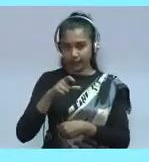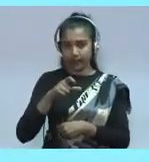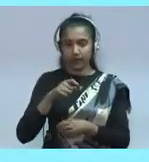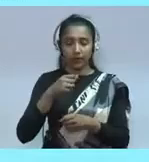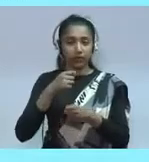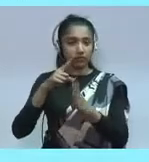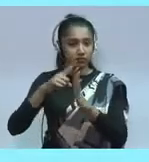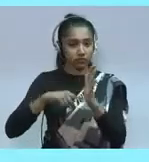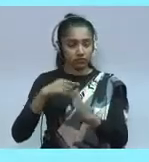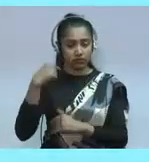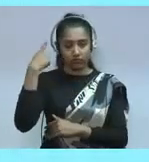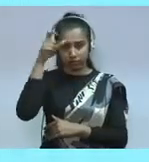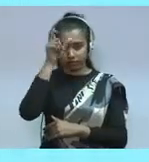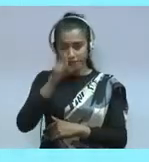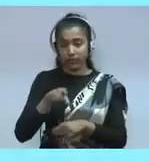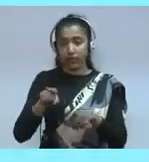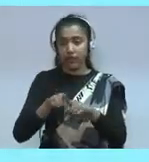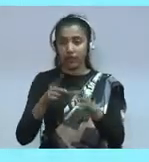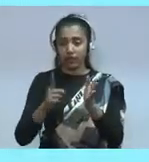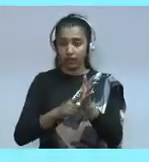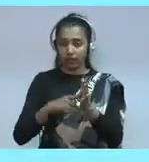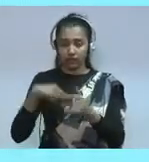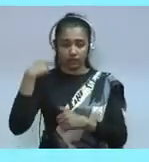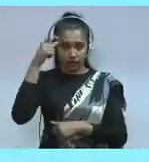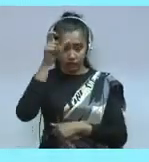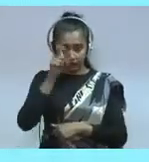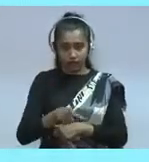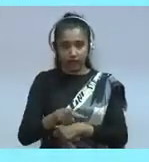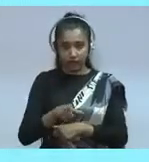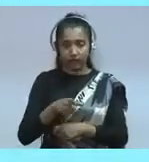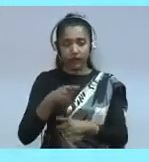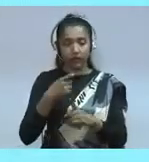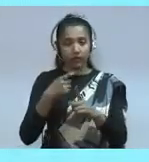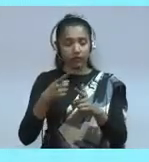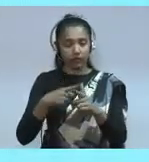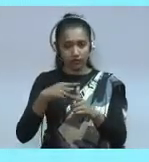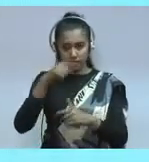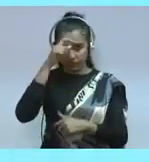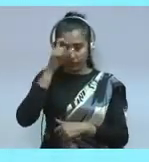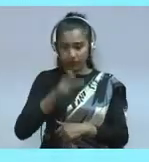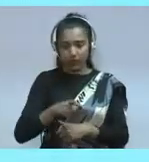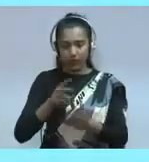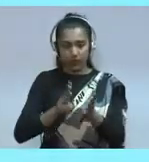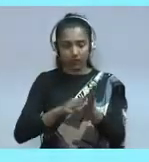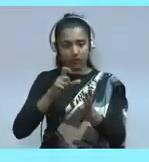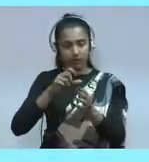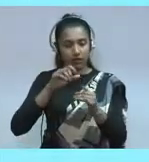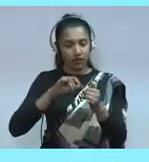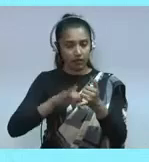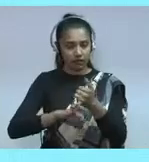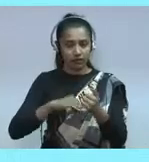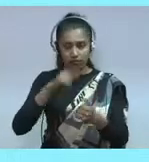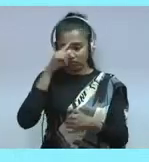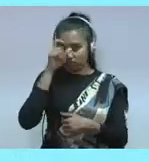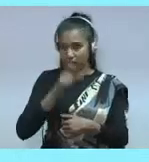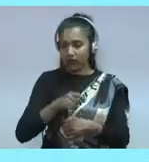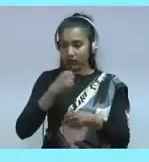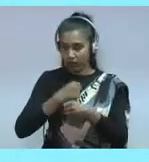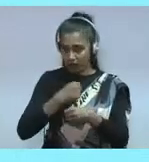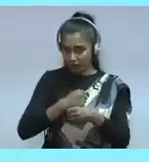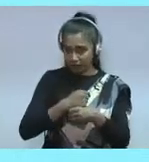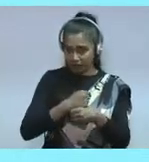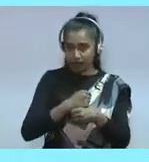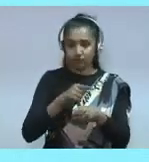නිෂාත් මණ්ඩලවත්ත, ලක්ෂ්මී කොඩිතුවක්කු, අජිත් කටුවන්දෙනිය, එම්.සී.එස්. ෆාරිස්, එම්.එම්. ගාමිණී හේරත්,